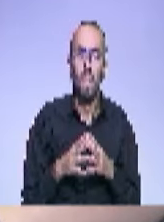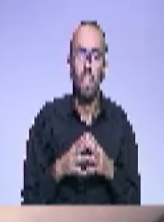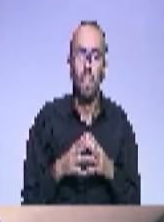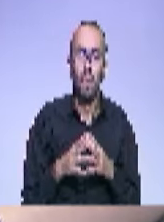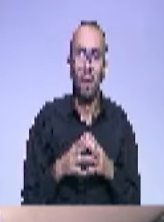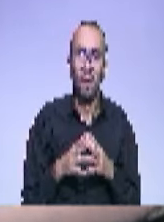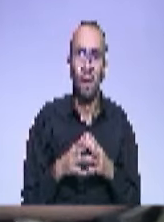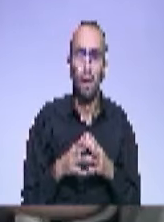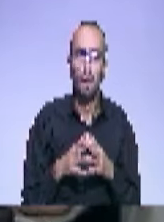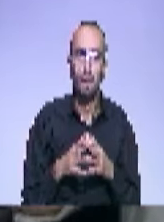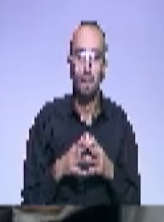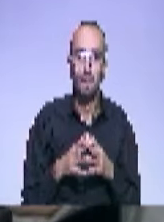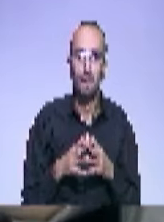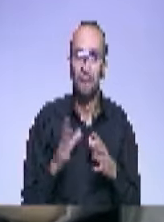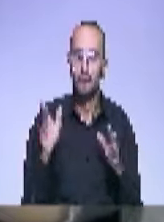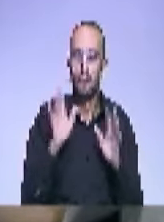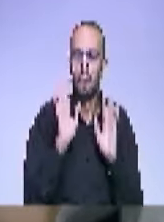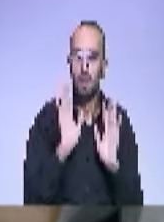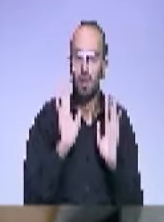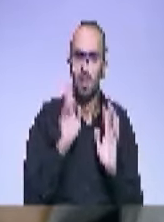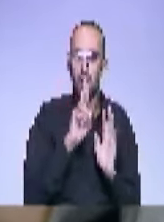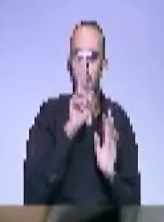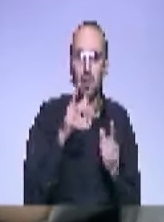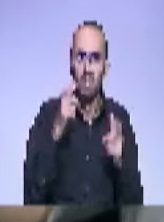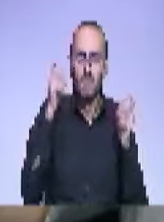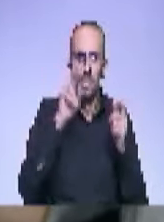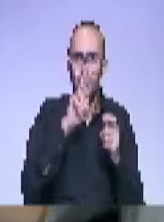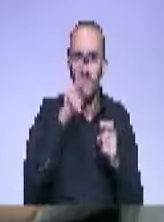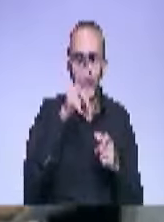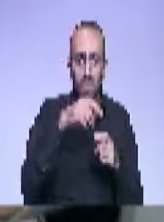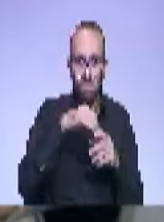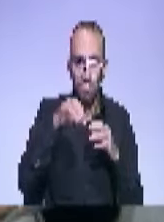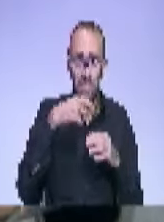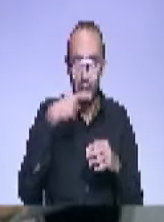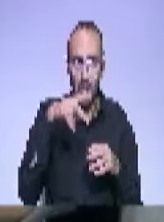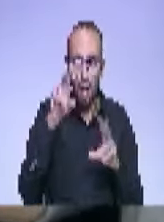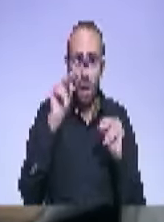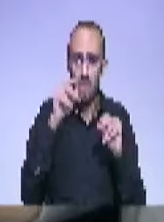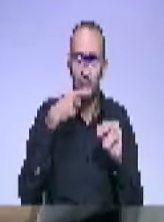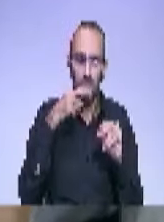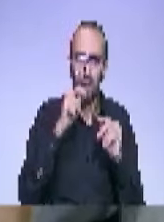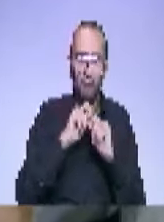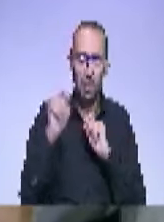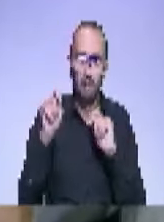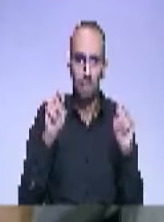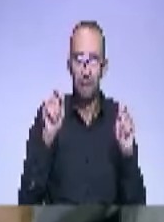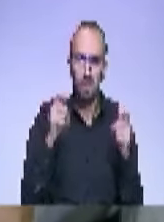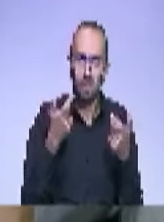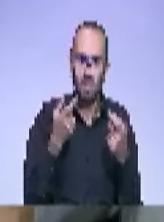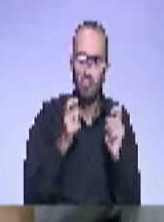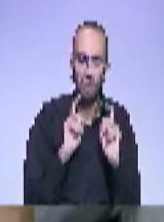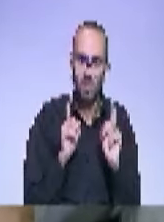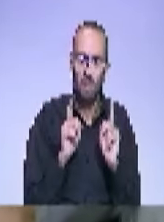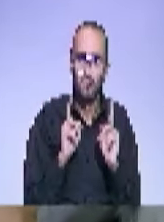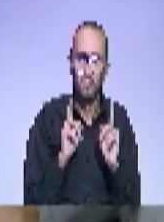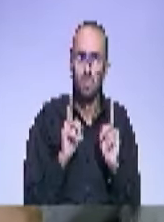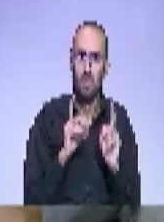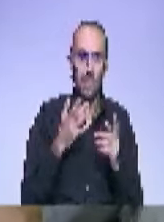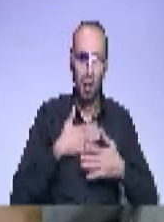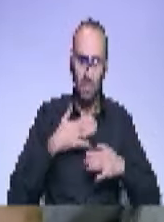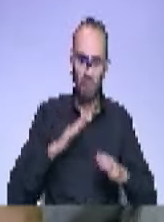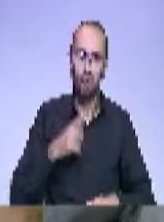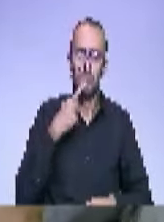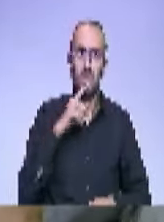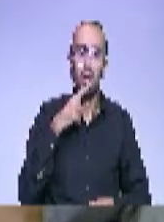هددوني ان انا لو مشيت هيعملوا حاجه. سيدنا بيسالك، انت من اسكندريه وهو من اسكندريه، ولا انت من اسكندريه ورحت سكنتي عنده في قريه؟ لا لا، انا